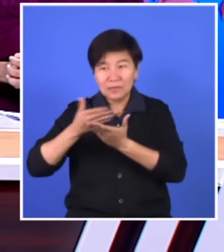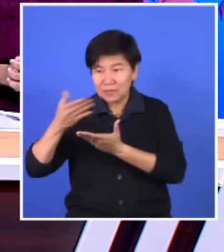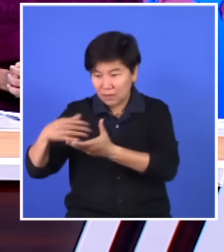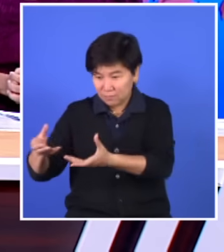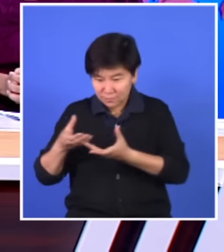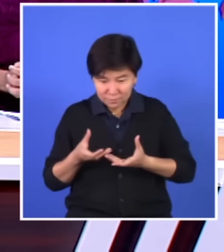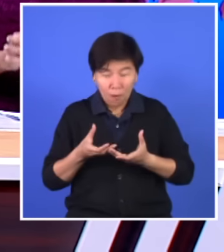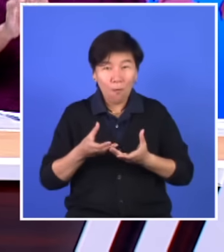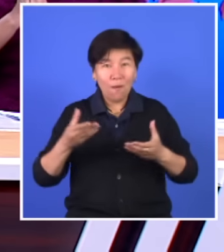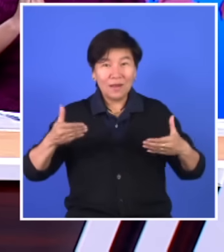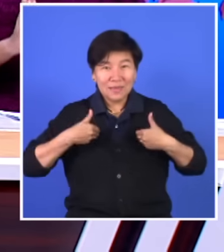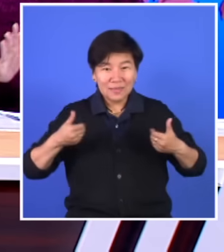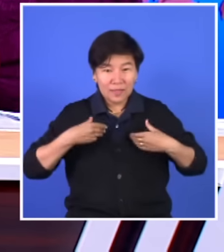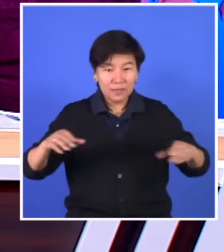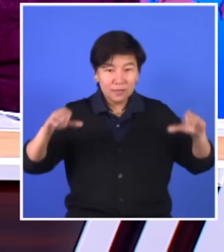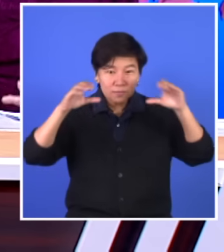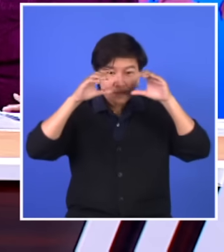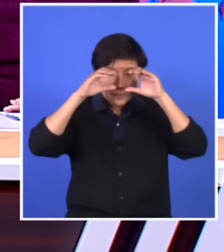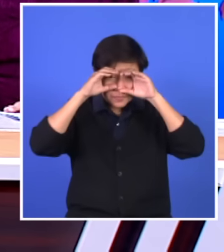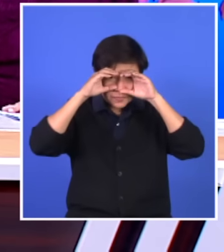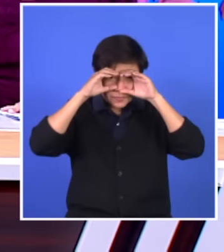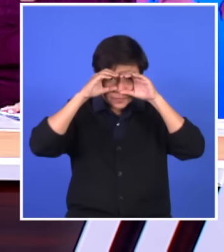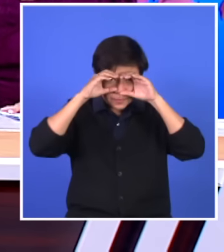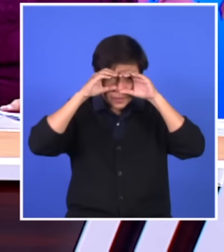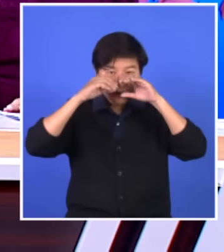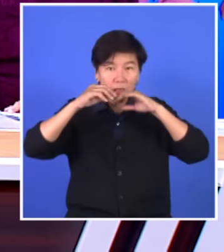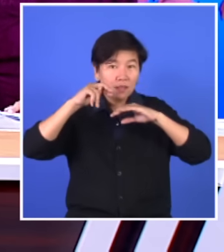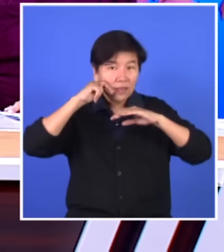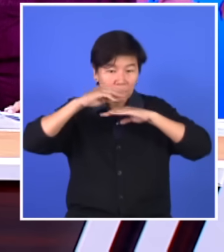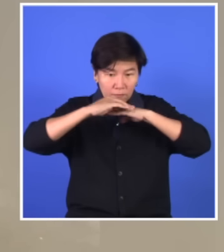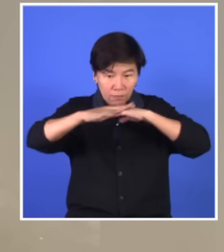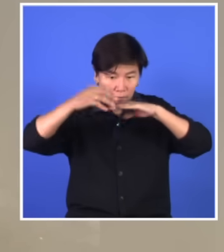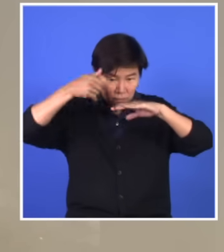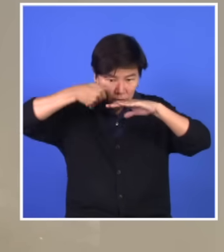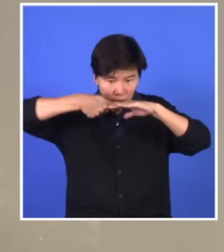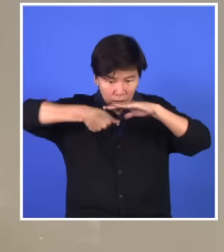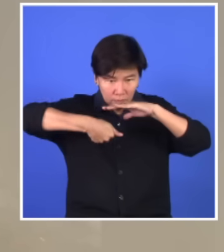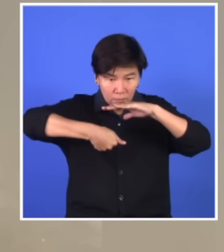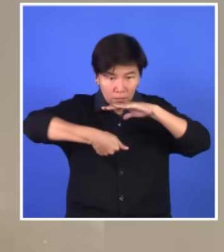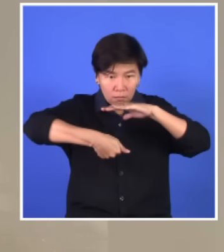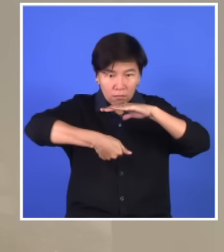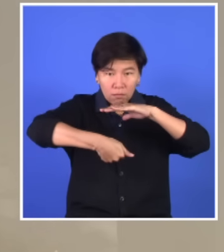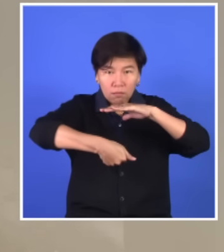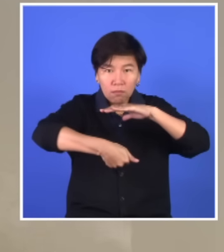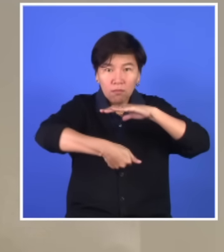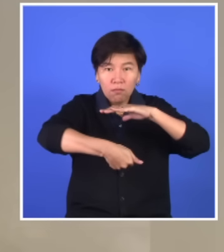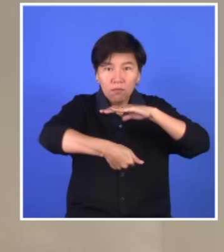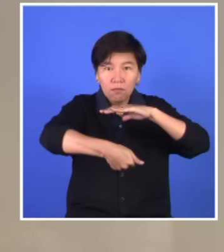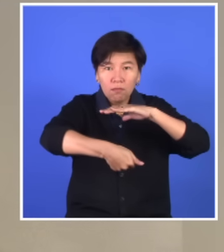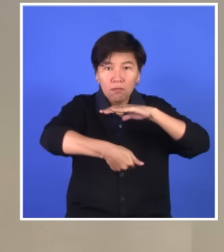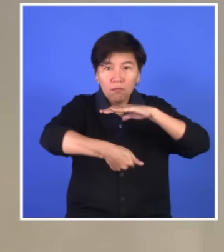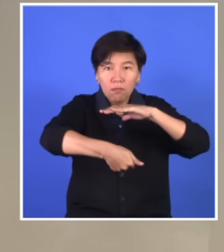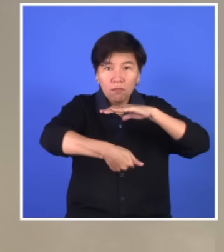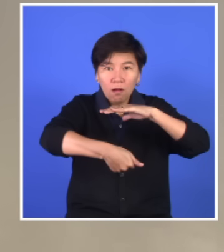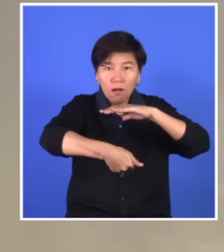นี้ปรากฏว่าดำน้ำแล้วหายไปค่ะไม่ขึ้นมาเลยนะคะเพื่อนๆตามหาเท่าไหร่ก็ไม่พบท้ายที่สุด